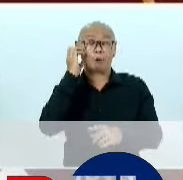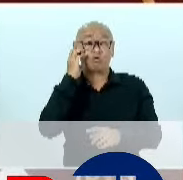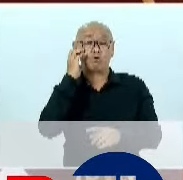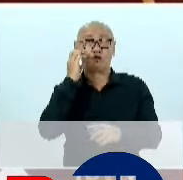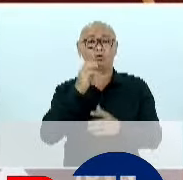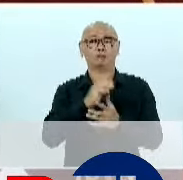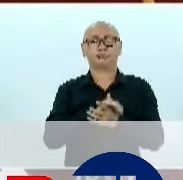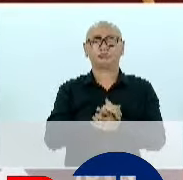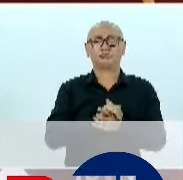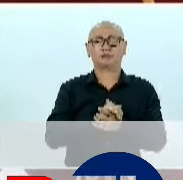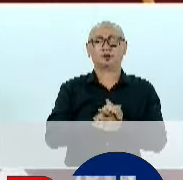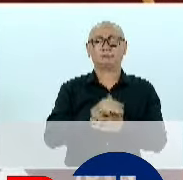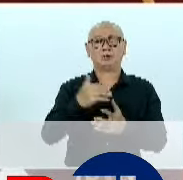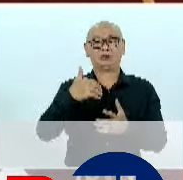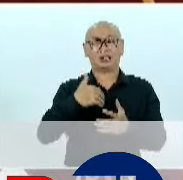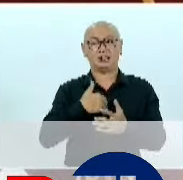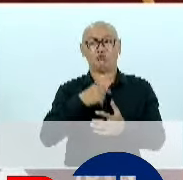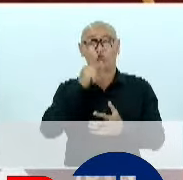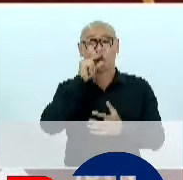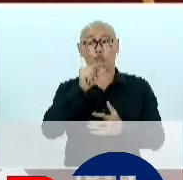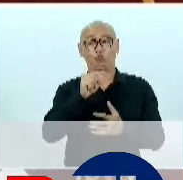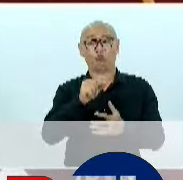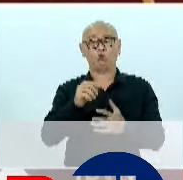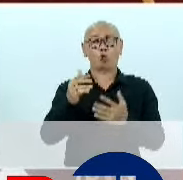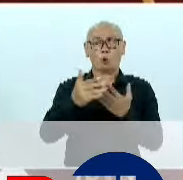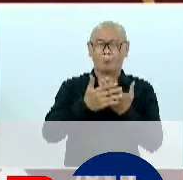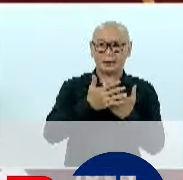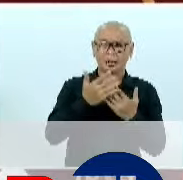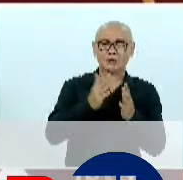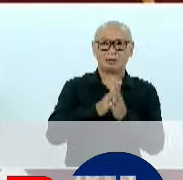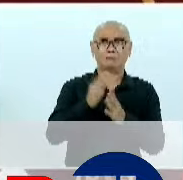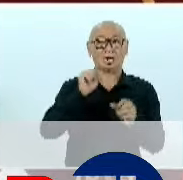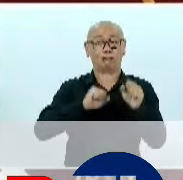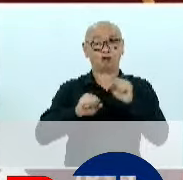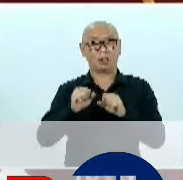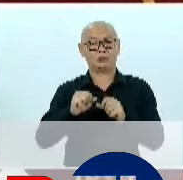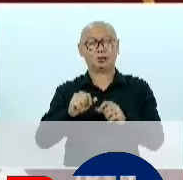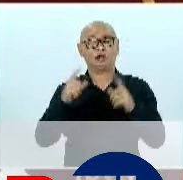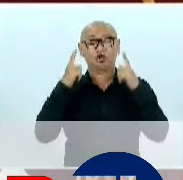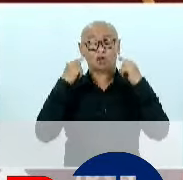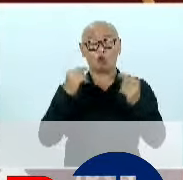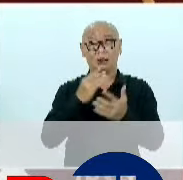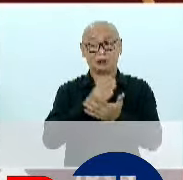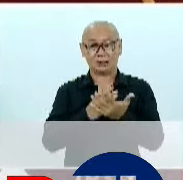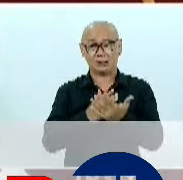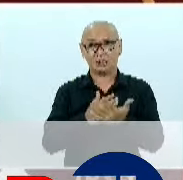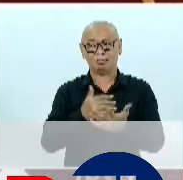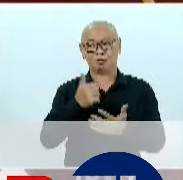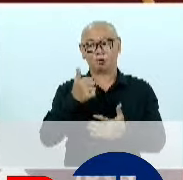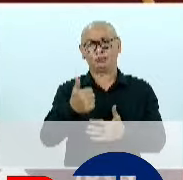Subianto kepada saya untuk ngeni danelakoni di Jawa